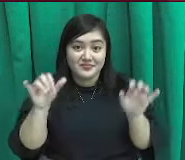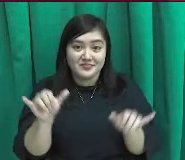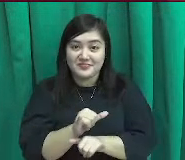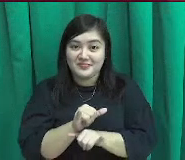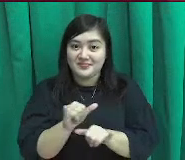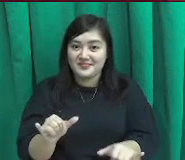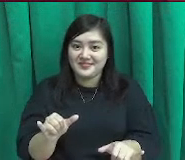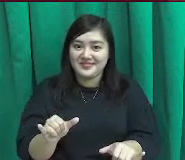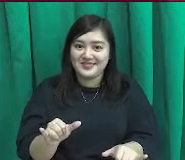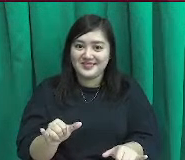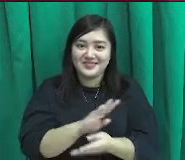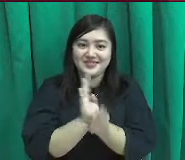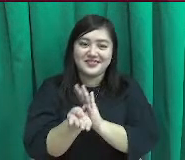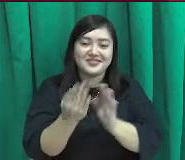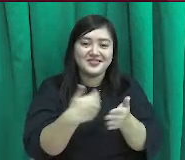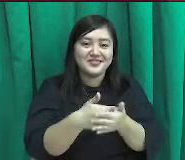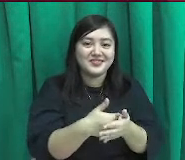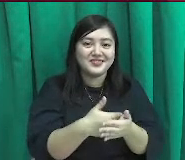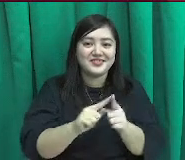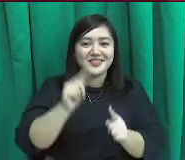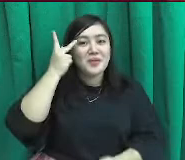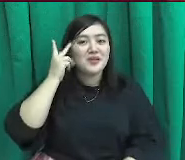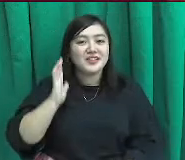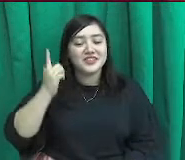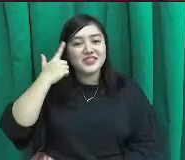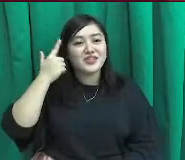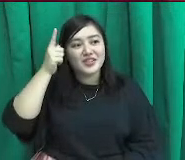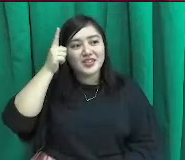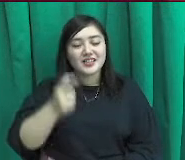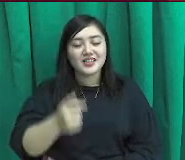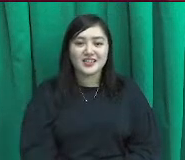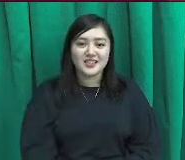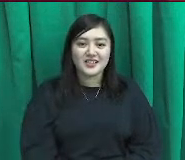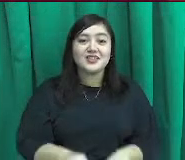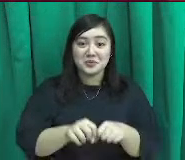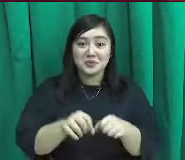Oo, para kayo ang unang-unang mapagalitan.